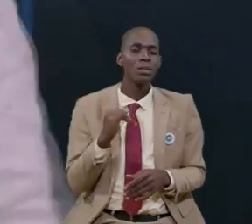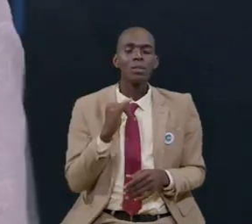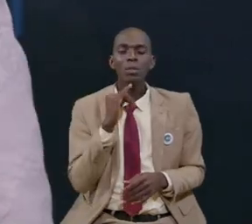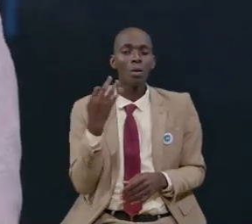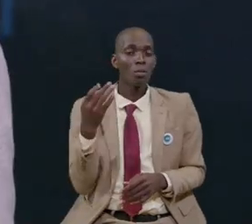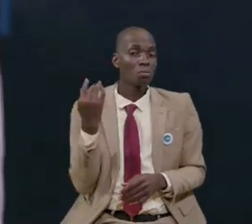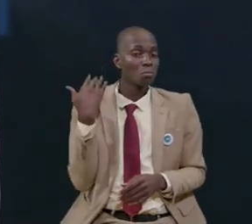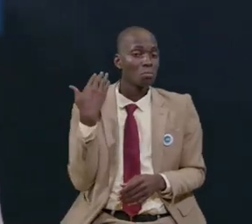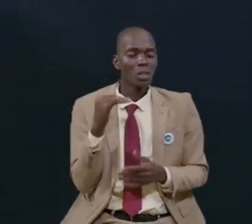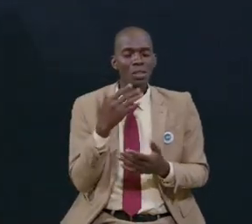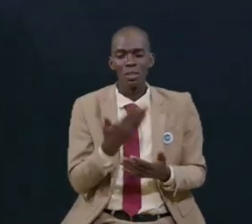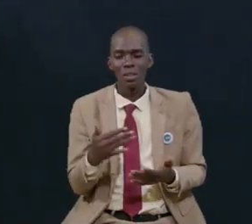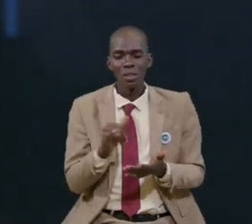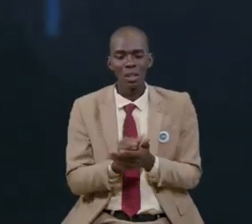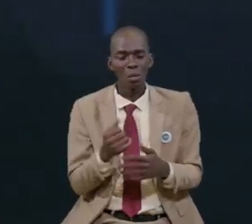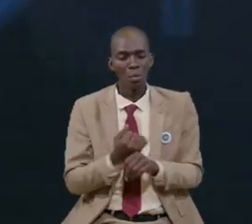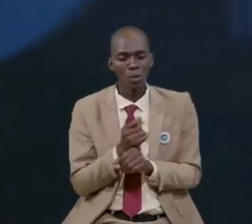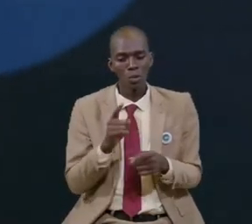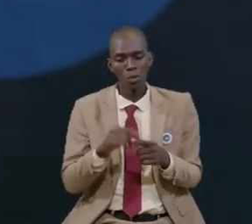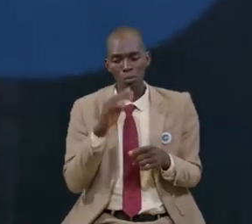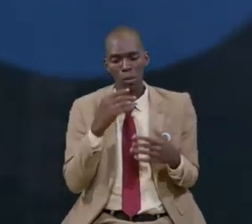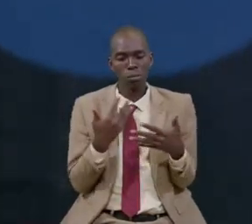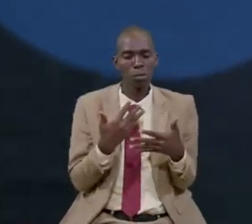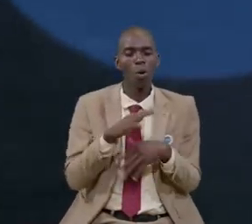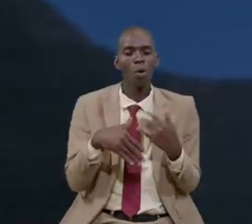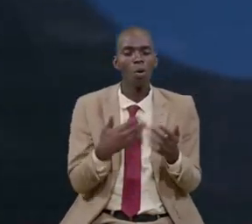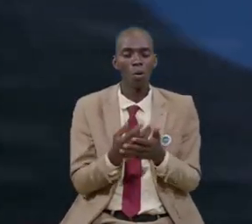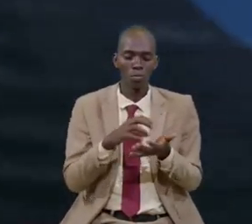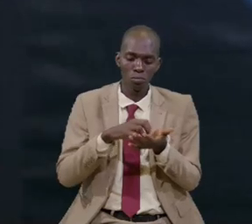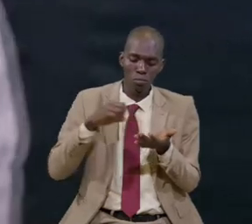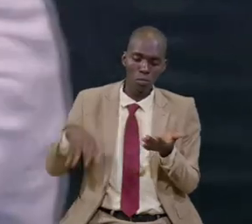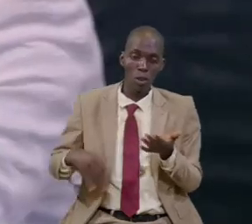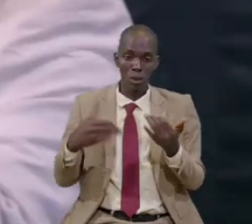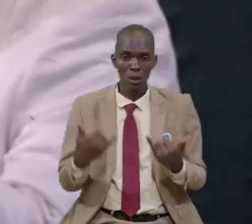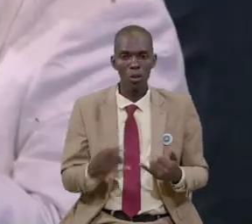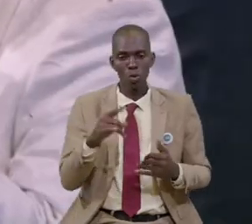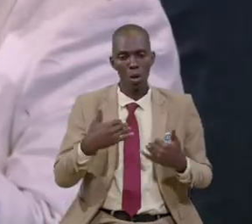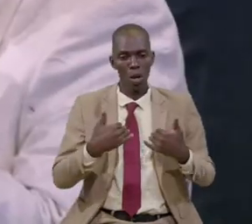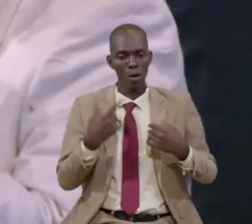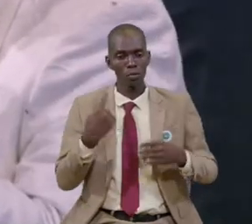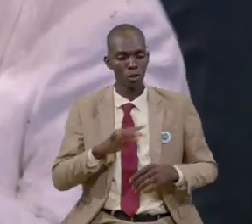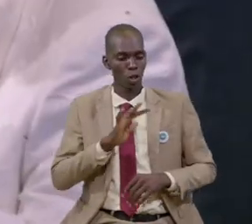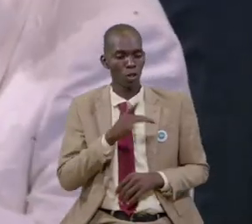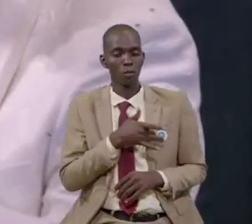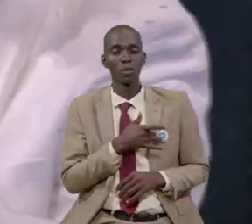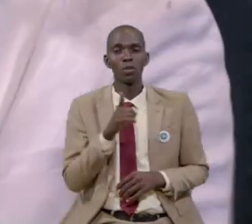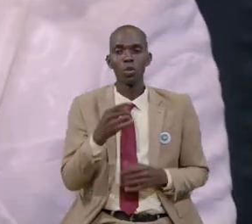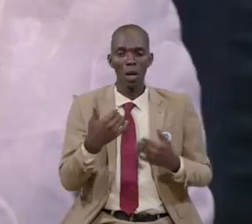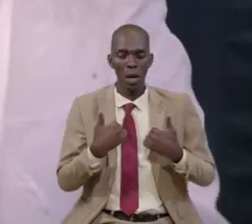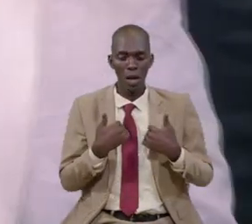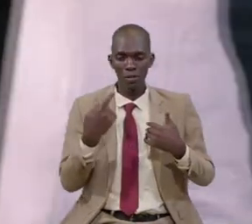votre visage dans la boue, tout cela est ôté. Maintenant, vous avez la conviction. Maintenant, vous avez le courage. Vous tenez